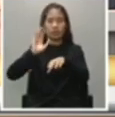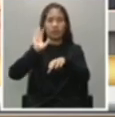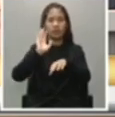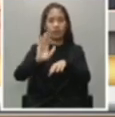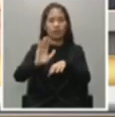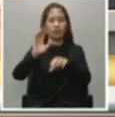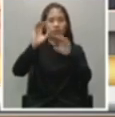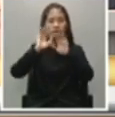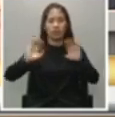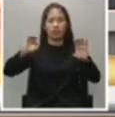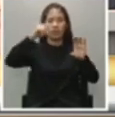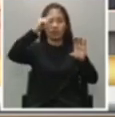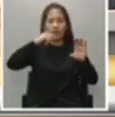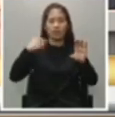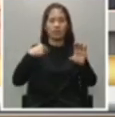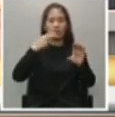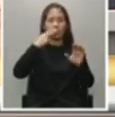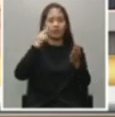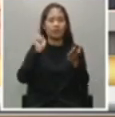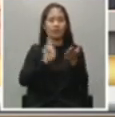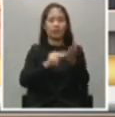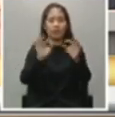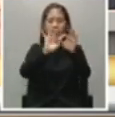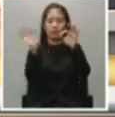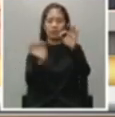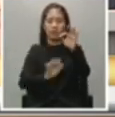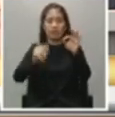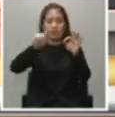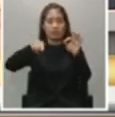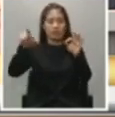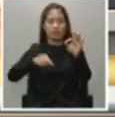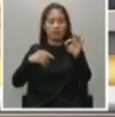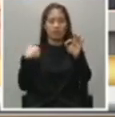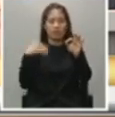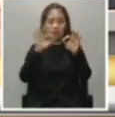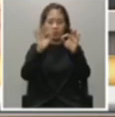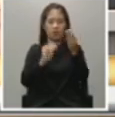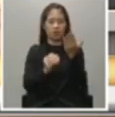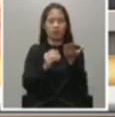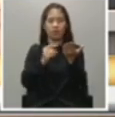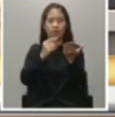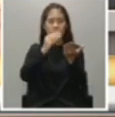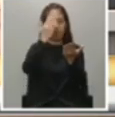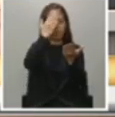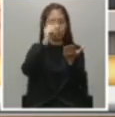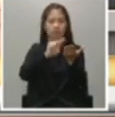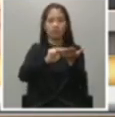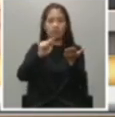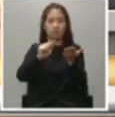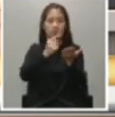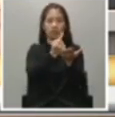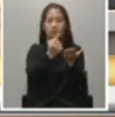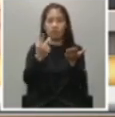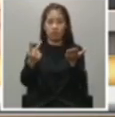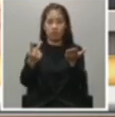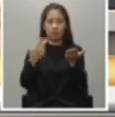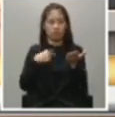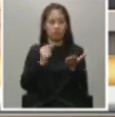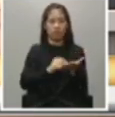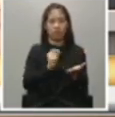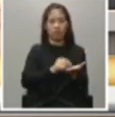ไทยเป็นฉบับภาษาอังกฤษค่ะมีความยาว2หน้ากระดาษลงวัน